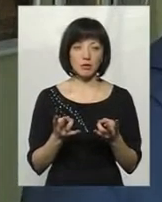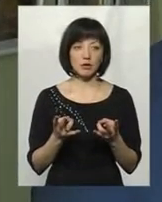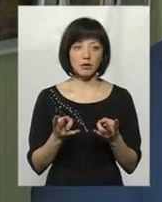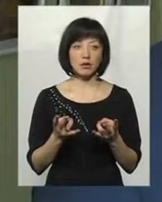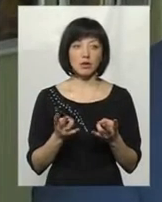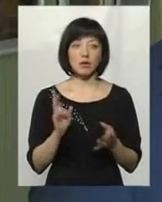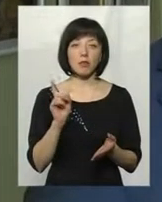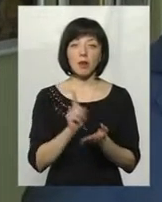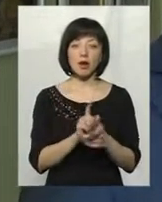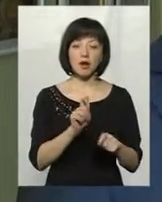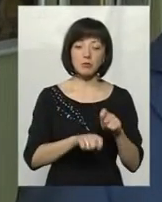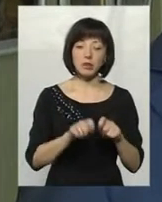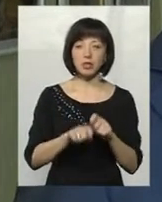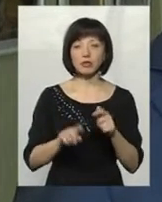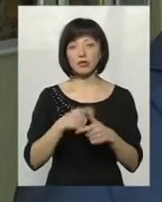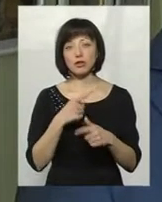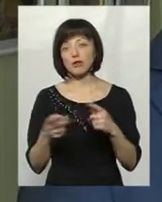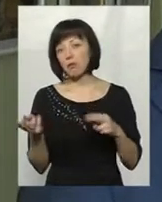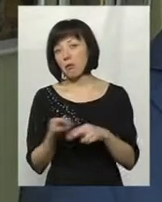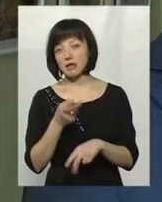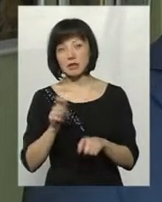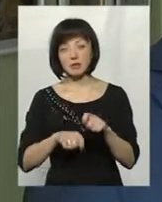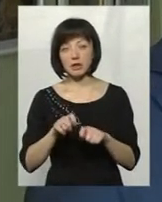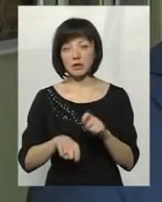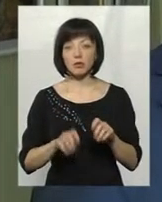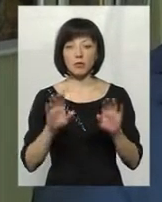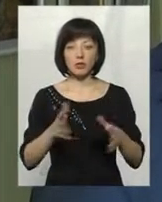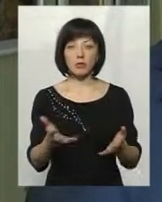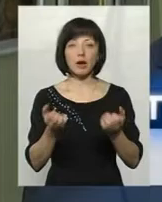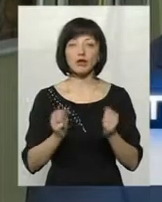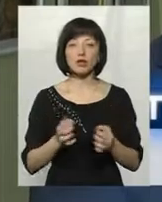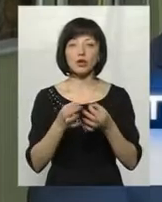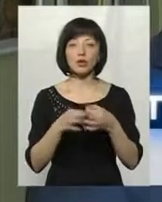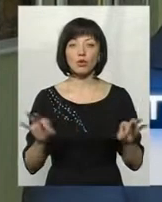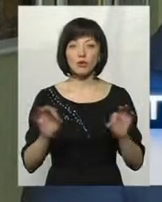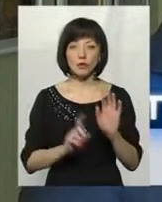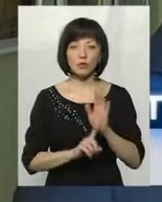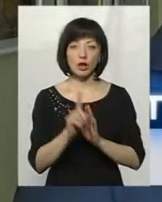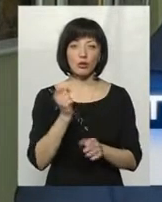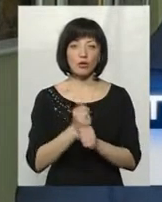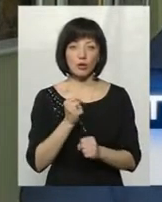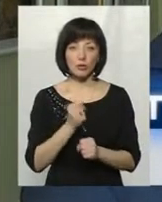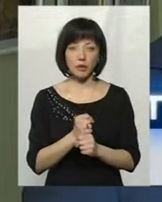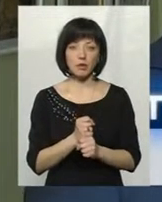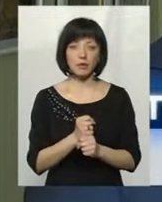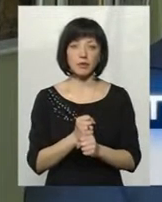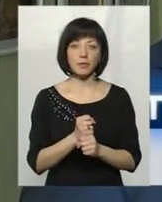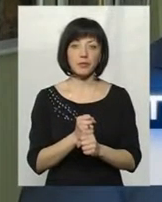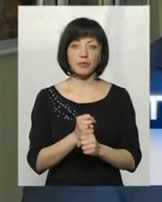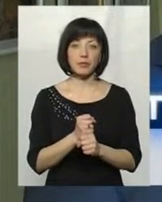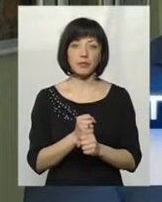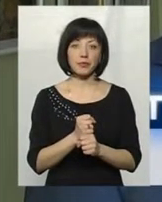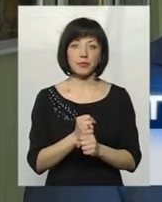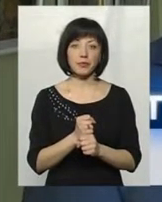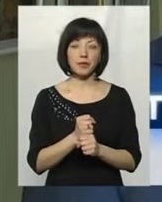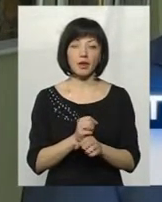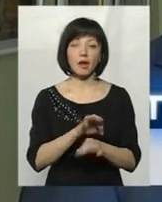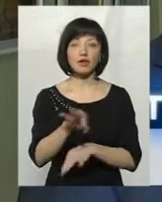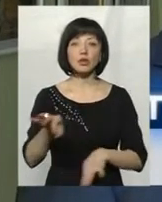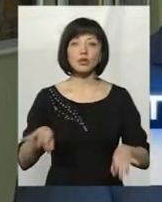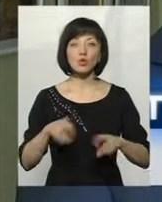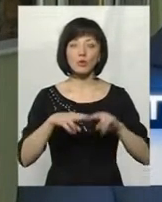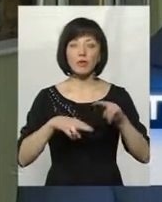має пройти експертизу чи не пройти експертизу. Після цього береться дозвіл на початок робіт, декларація в інспекції